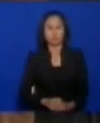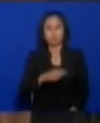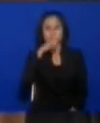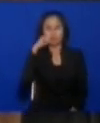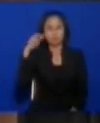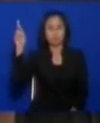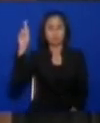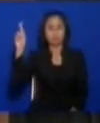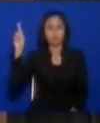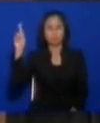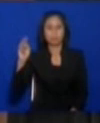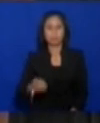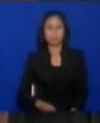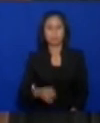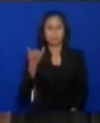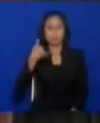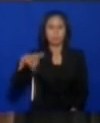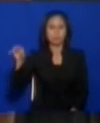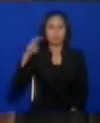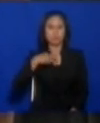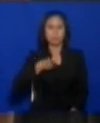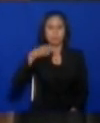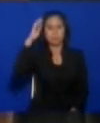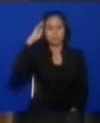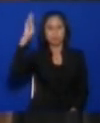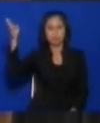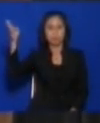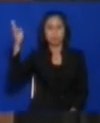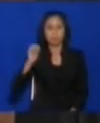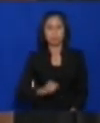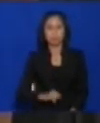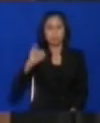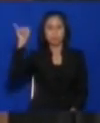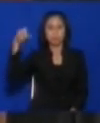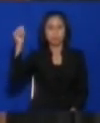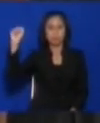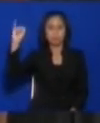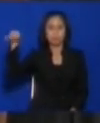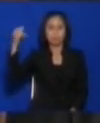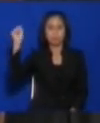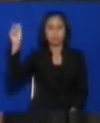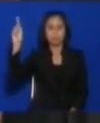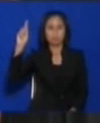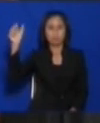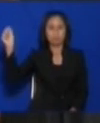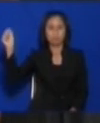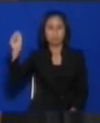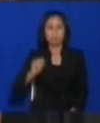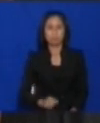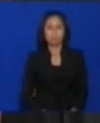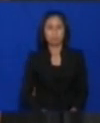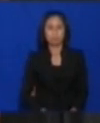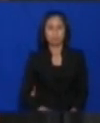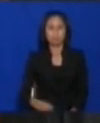Hai Yang saya hormati jajaran forkopimda yang saya hormati ketua KPU